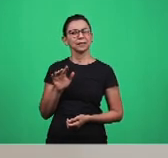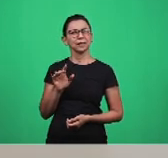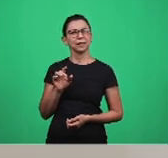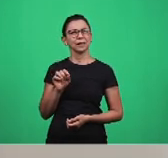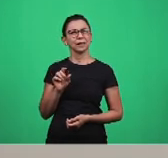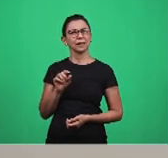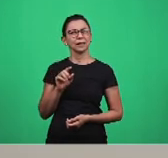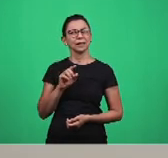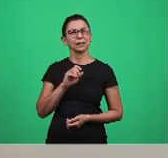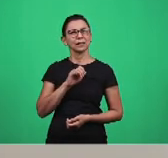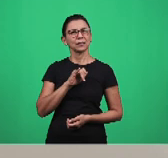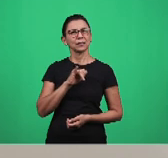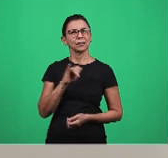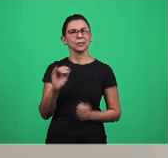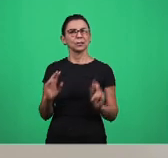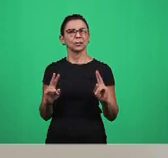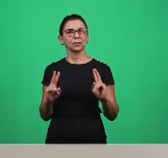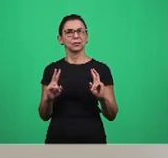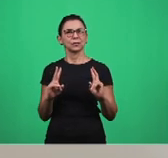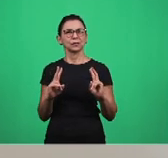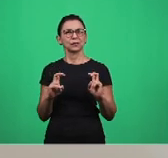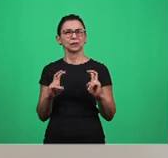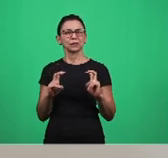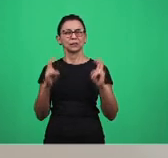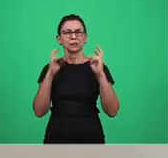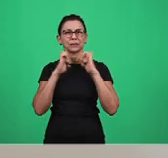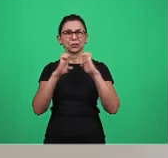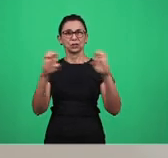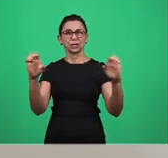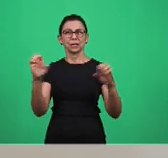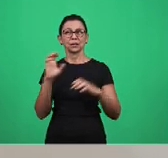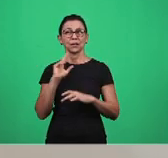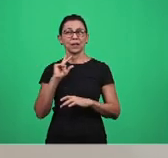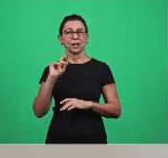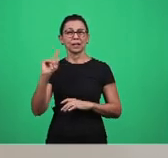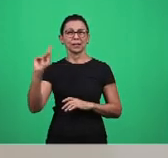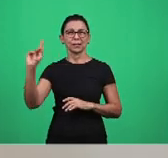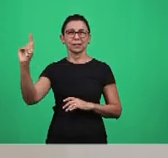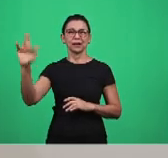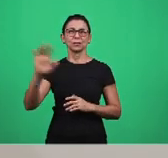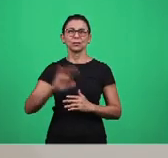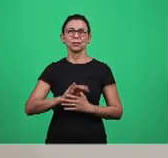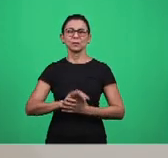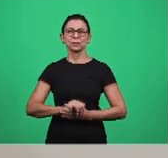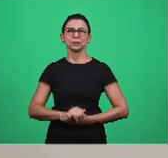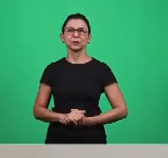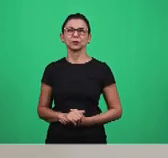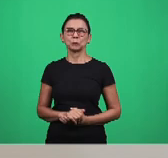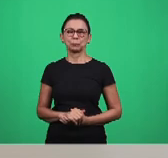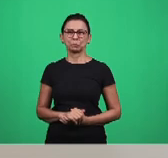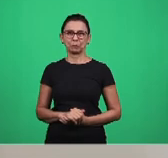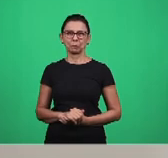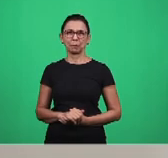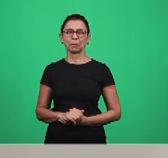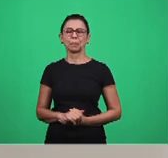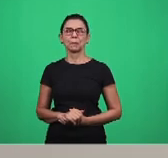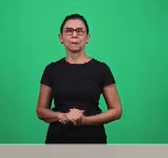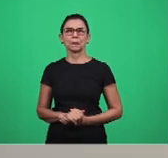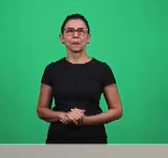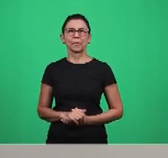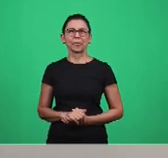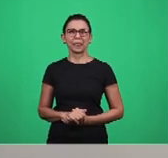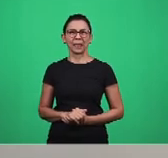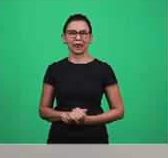appelés l'Évangile éternel. Cela a été produit et transmis dans les chaînes de